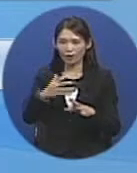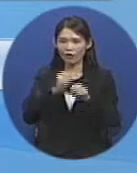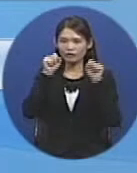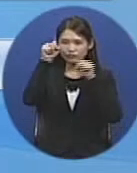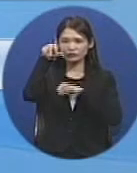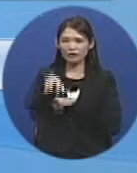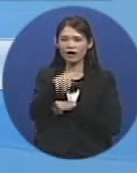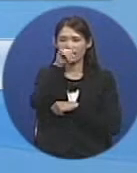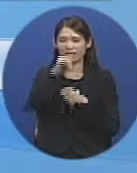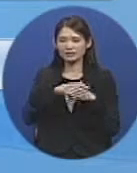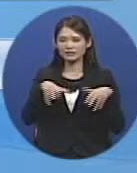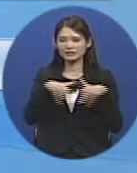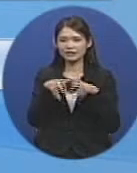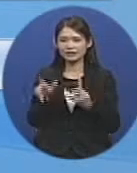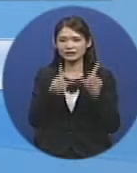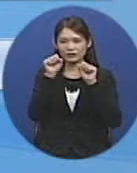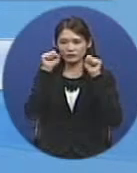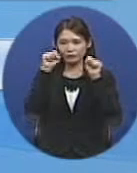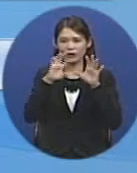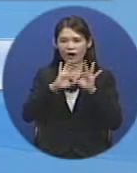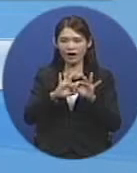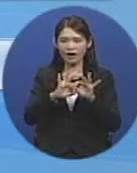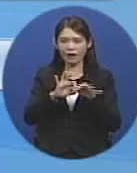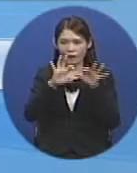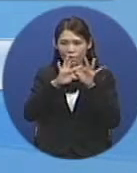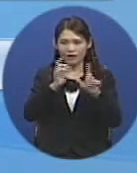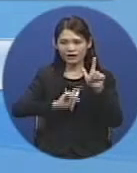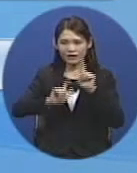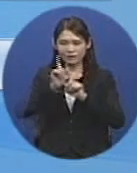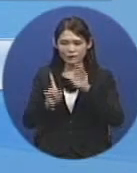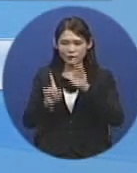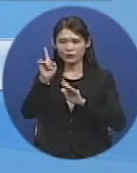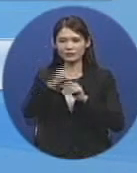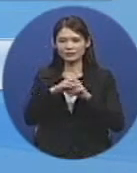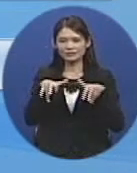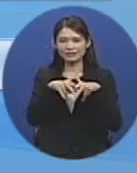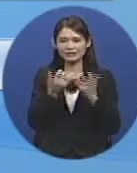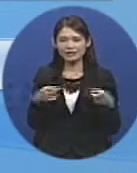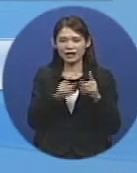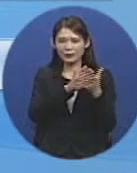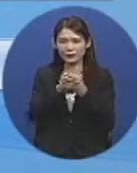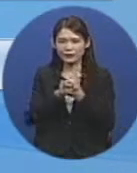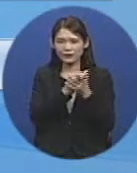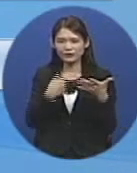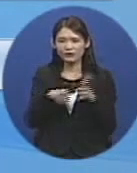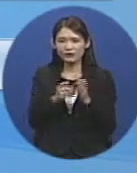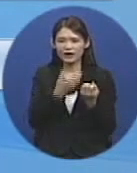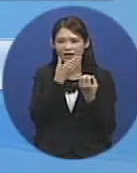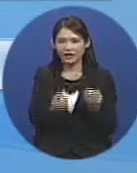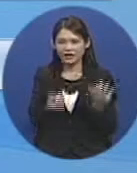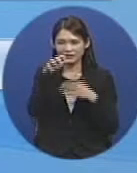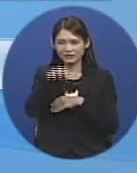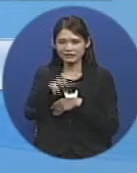엽니다. 장애인 생활체육에 대한 사회적 관심을 높이고 장애인들의 화합을 도모하고자 마련된 행사는 전국